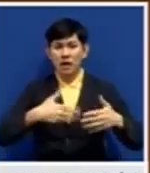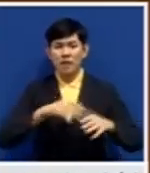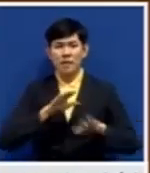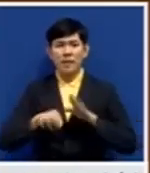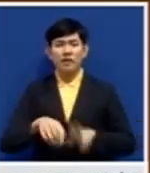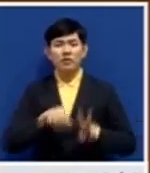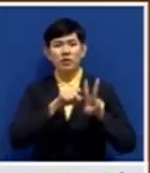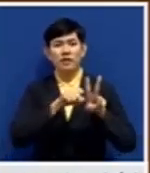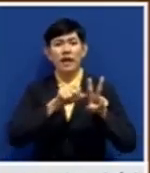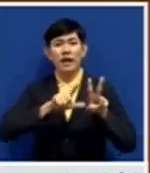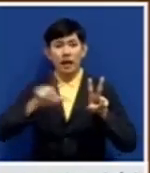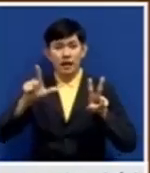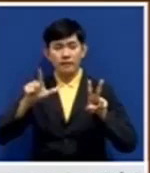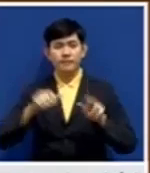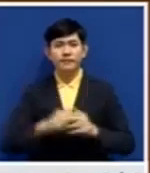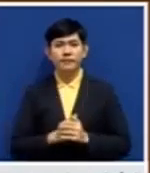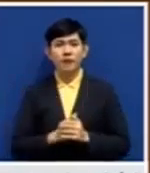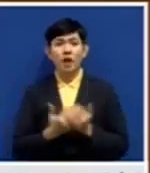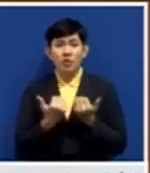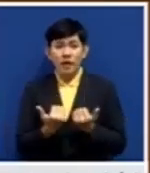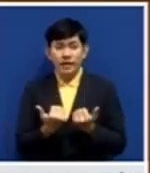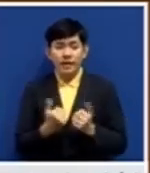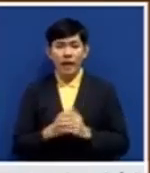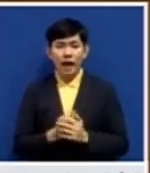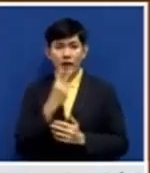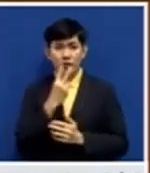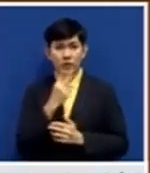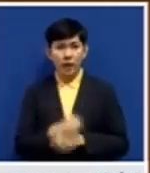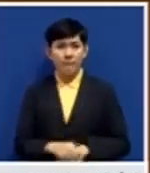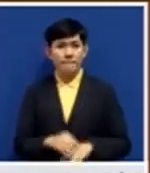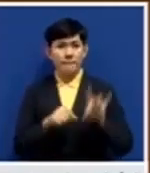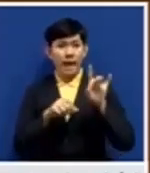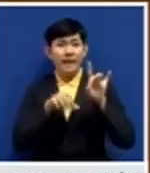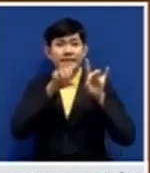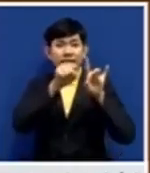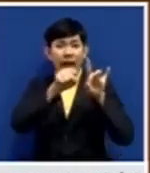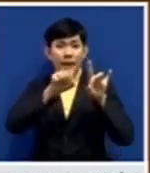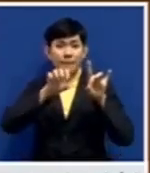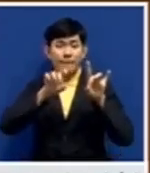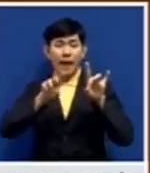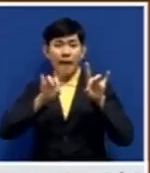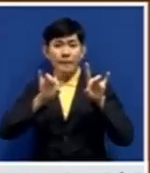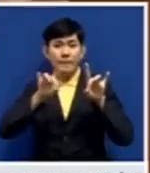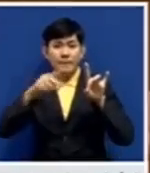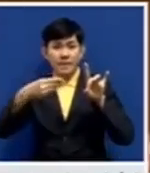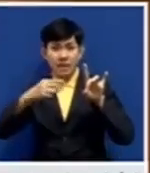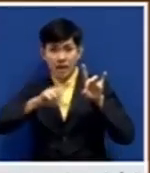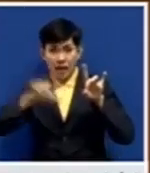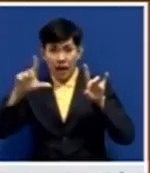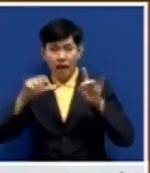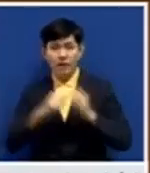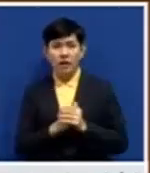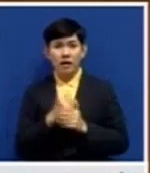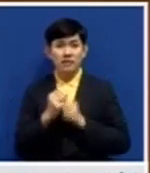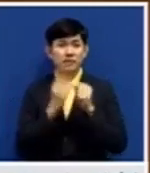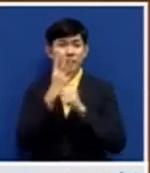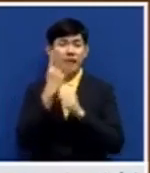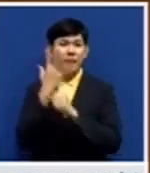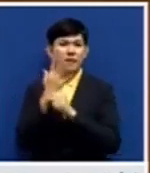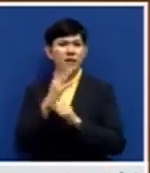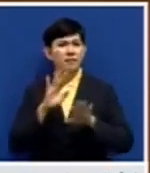มาณ 200,000 ล้านวันนี้ล่าสุดเนี่ยประมาณ 880,000 ล้านมูลค่า 4-5 ปีที่ผ่านมามันเ